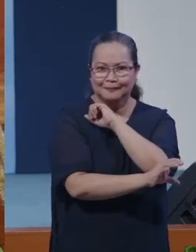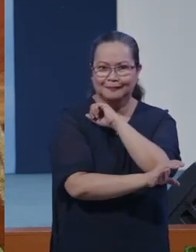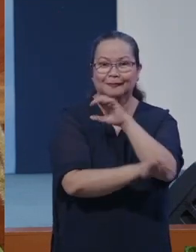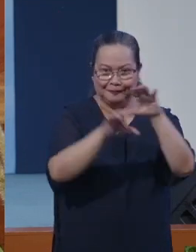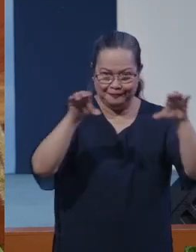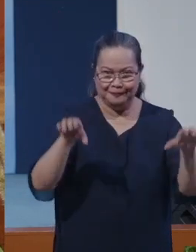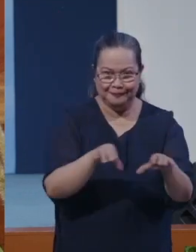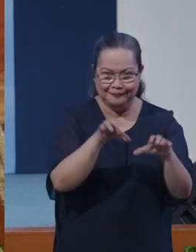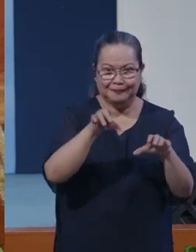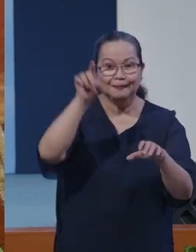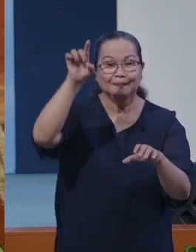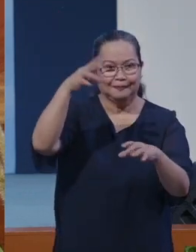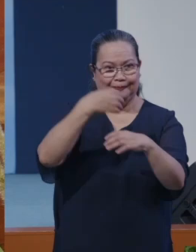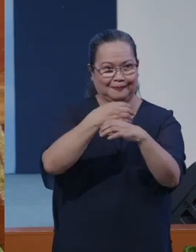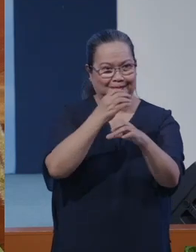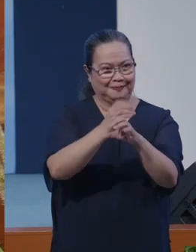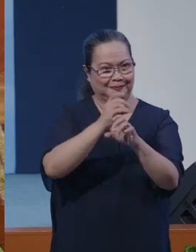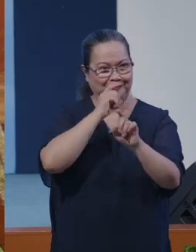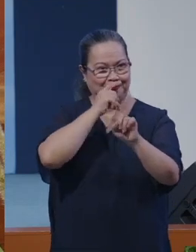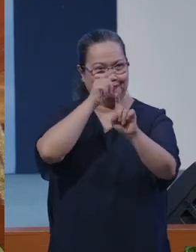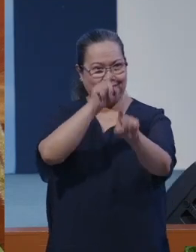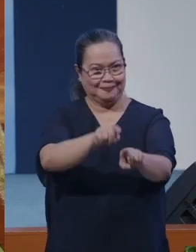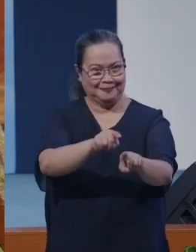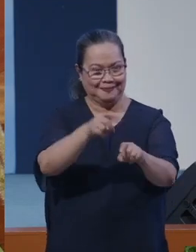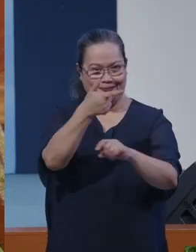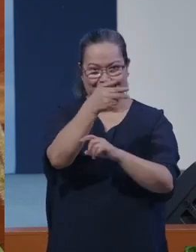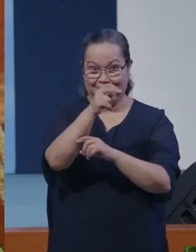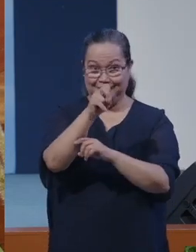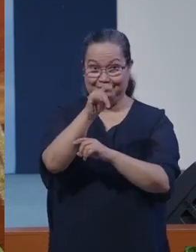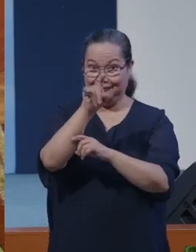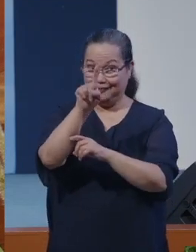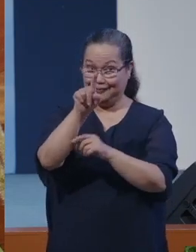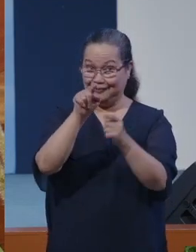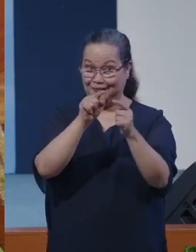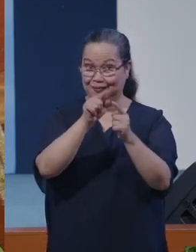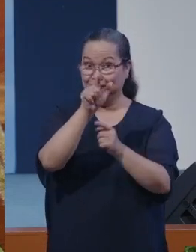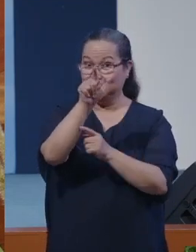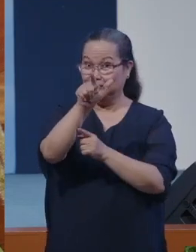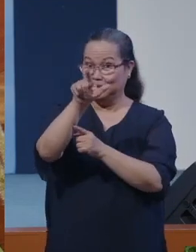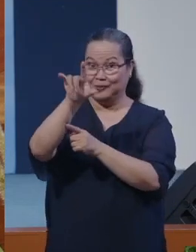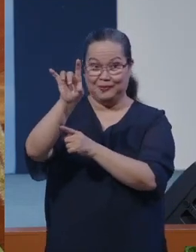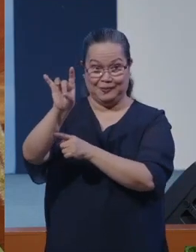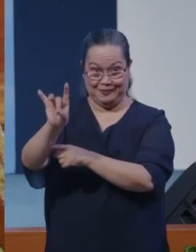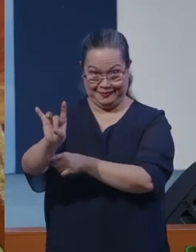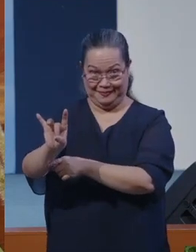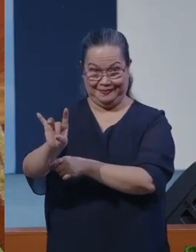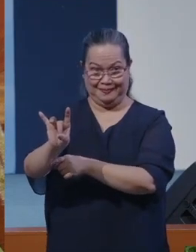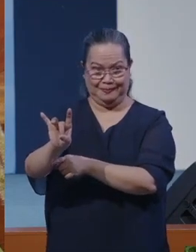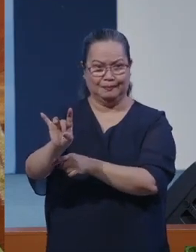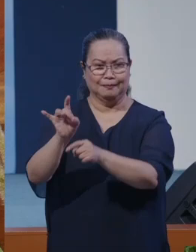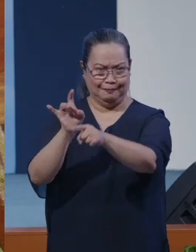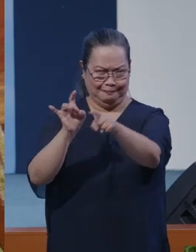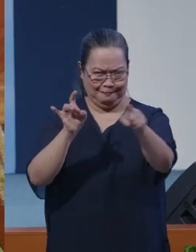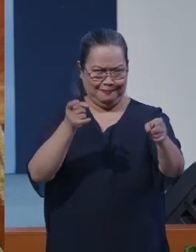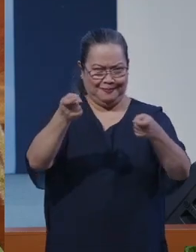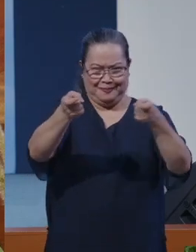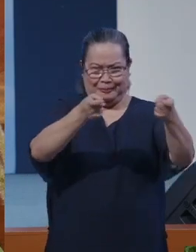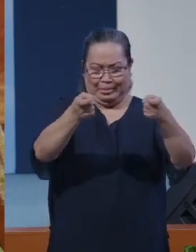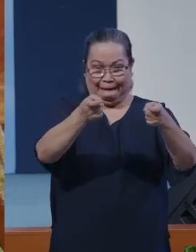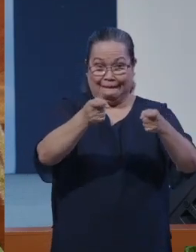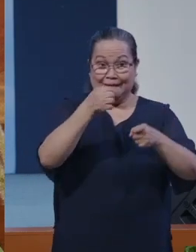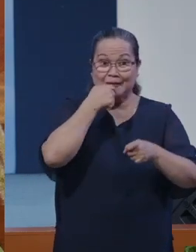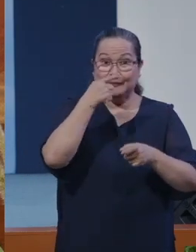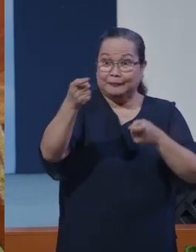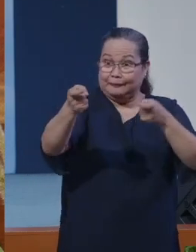ay creation mandate. Ang sabi sa Genesis 1:28, let them have dominion. Ang dominion